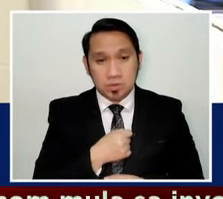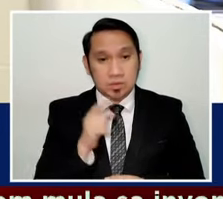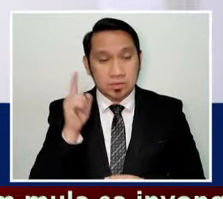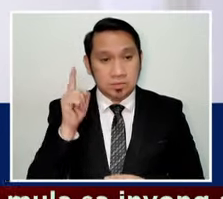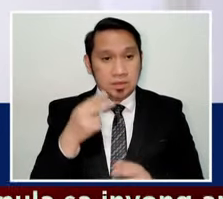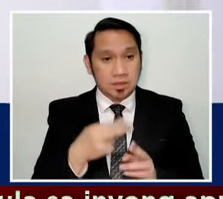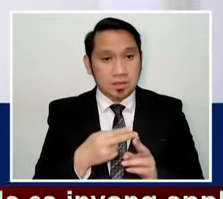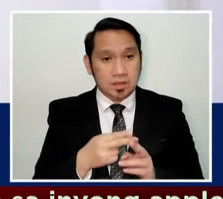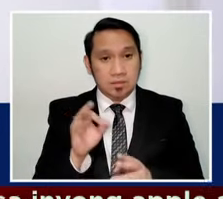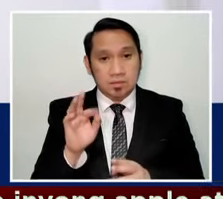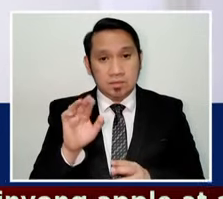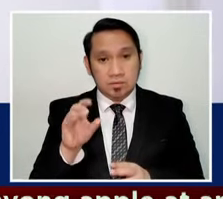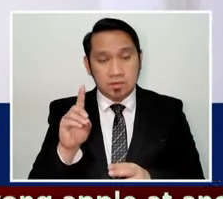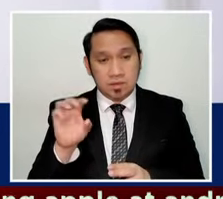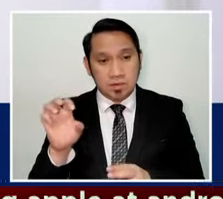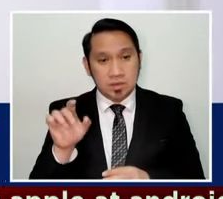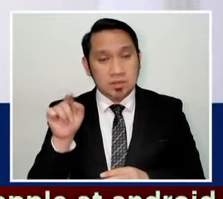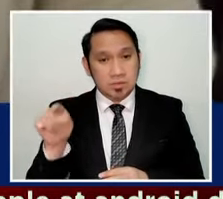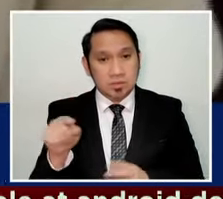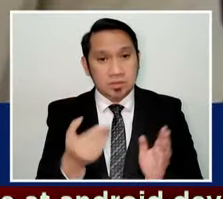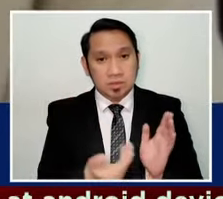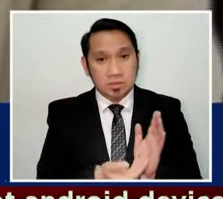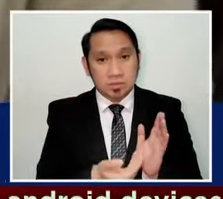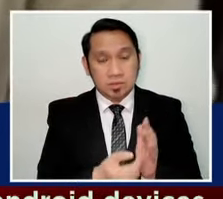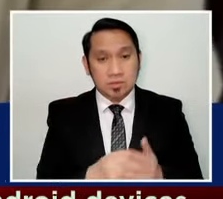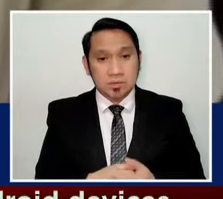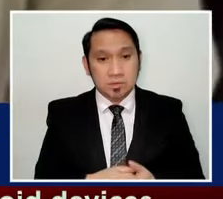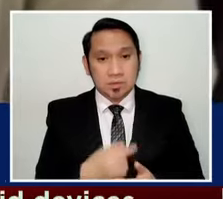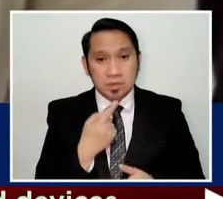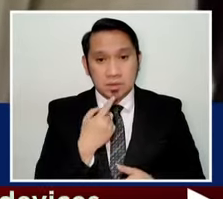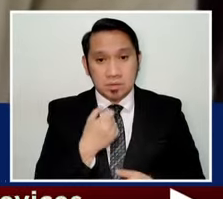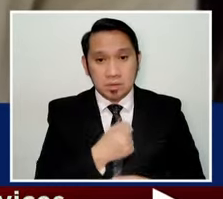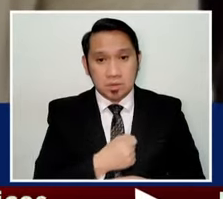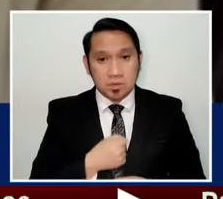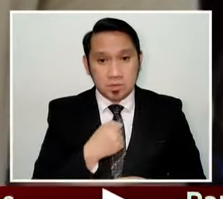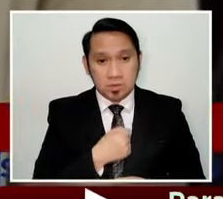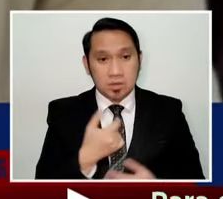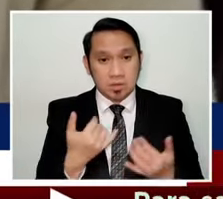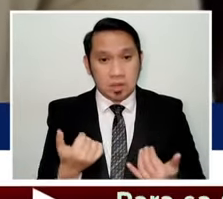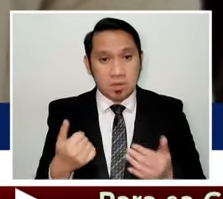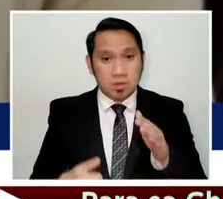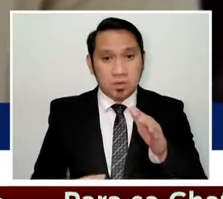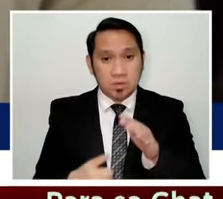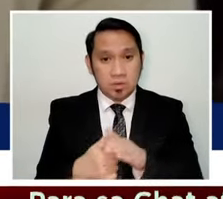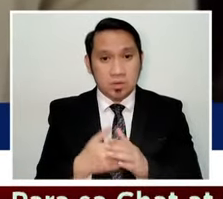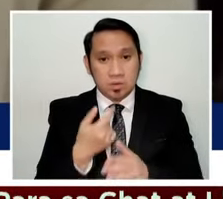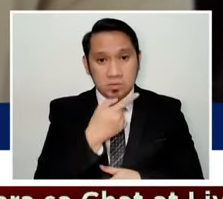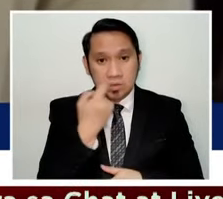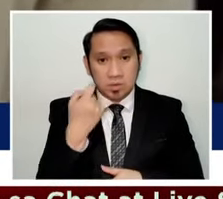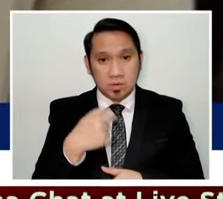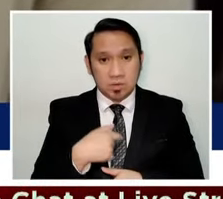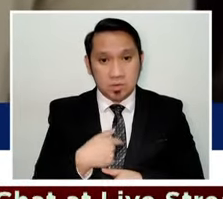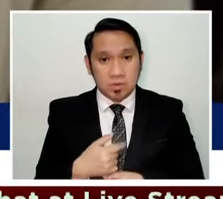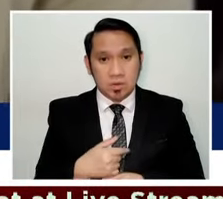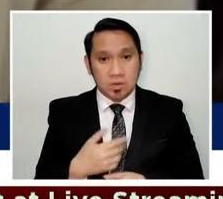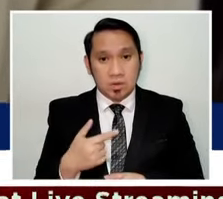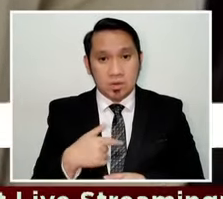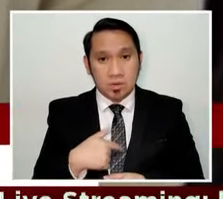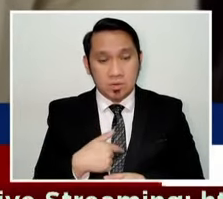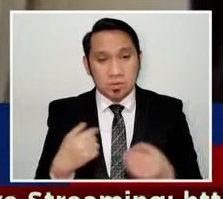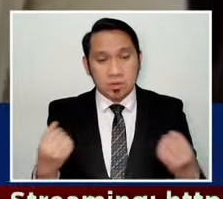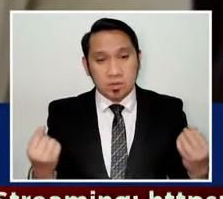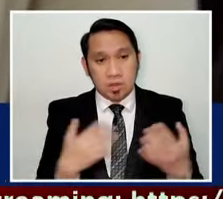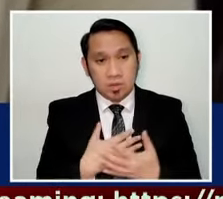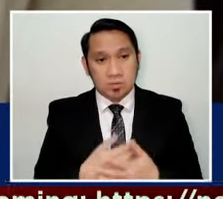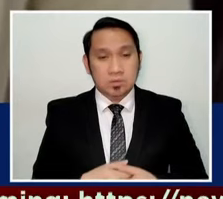alias Ferdy na isa sa mga tumestigo. Sorry po ako ngayon lang po ako lumitaw kasi ano na rin po, nadaan na rin po ako sa takot